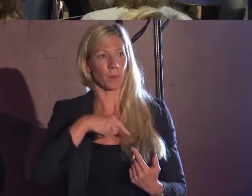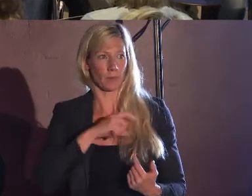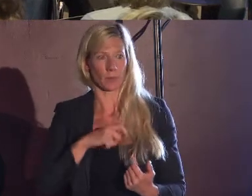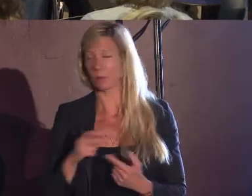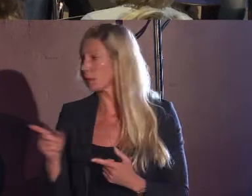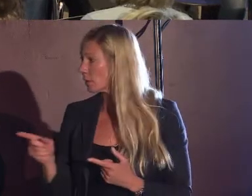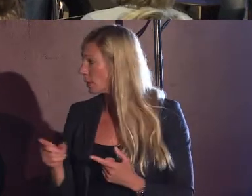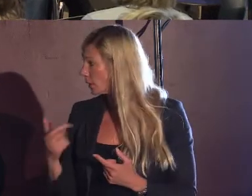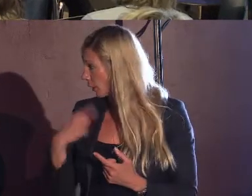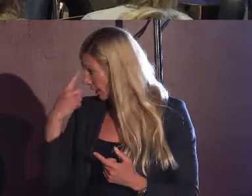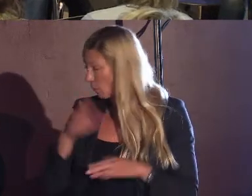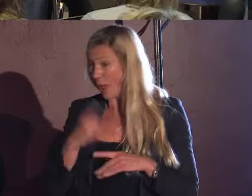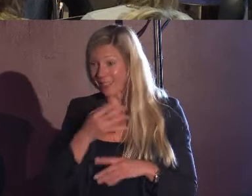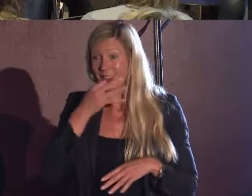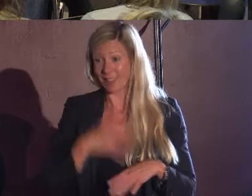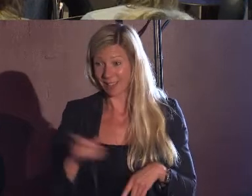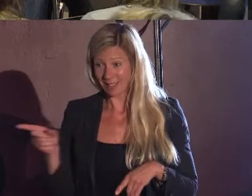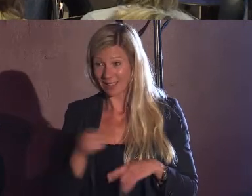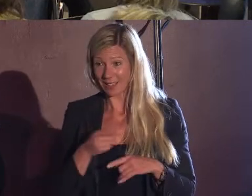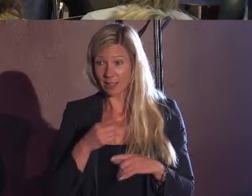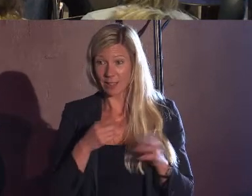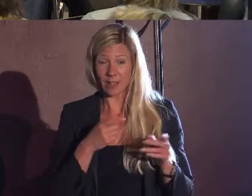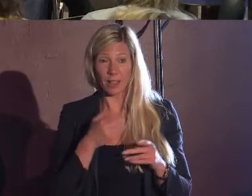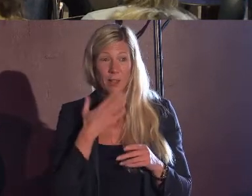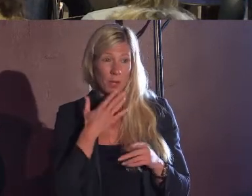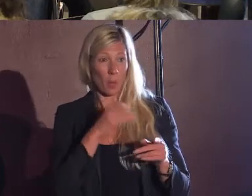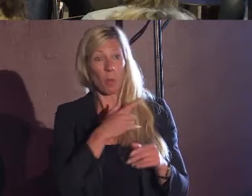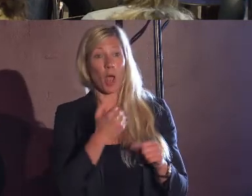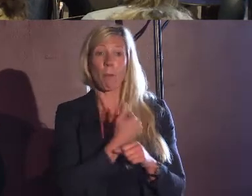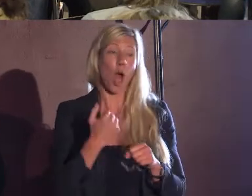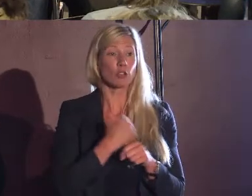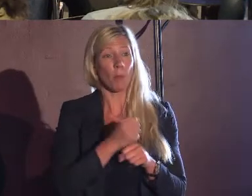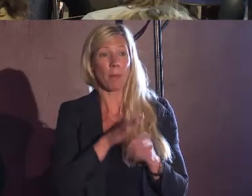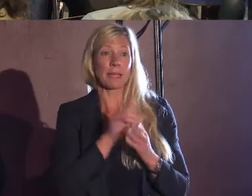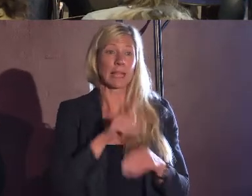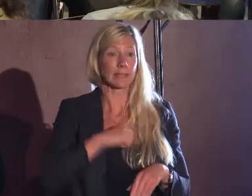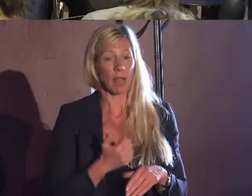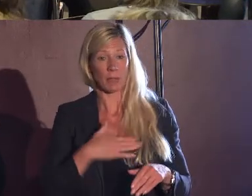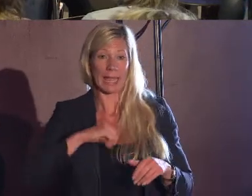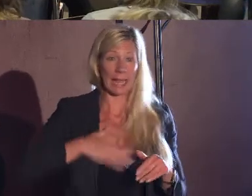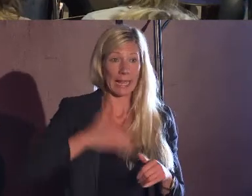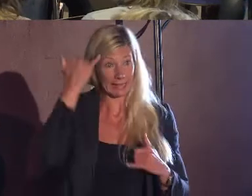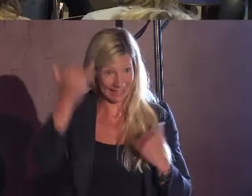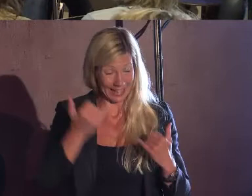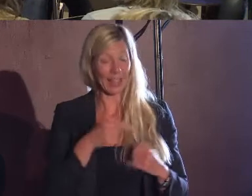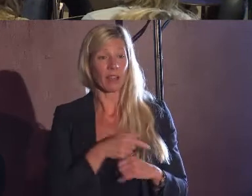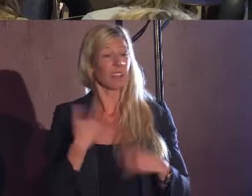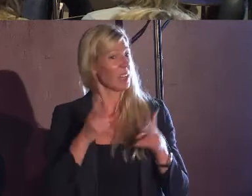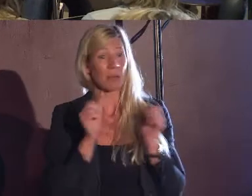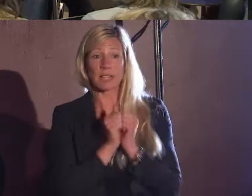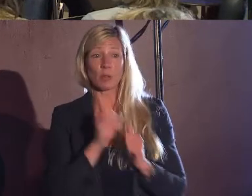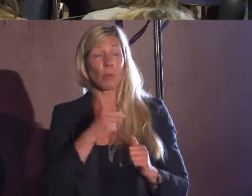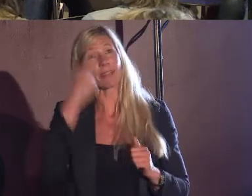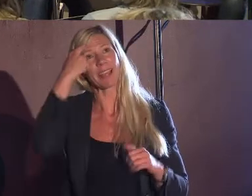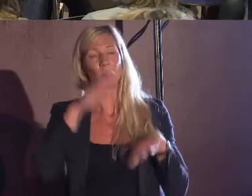Ja, men jag tänker som en fallgrop som ni är inne på, det här med att man bara jobbar med sig själv och sin egna idé. Det är ju på samma sätt om man lyfter det